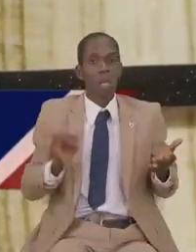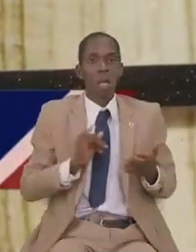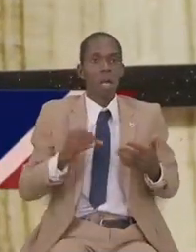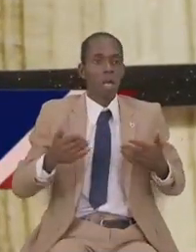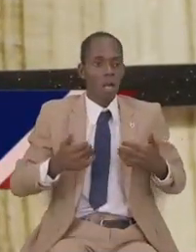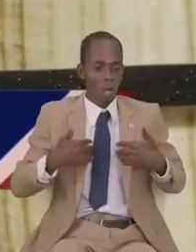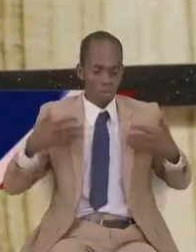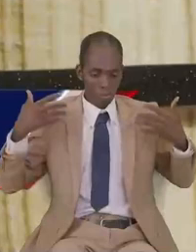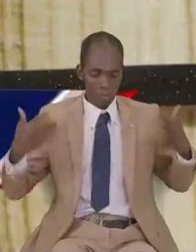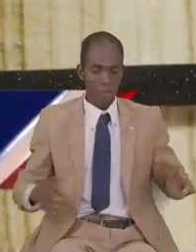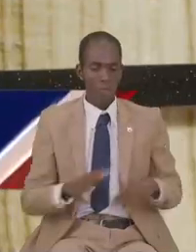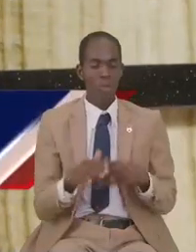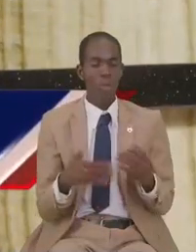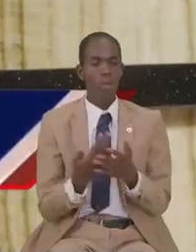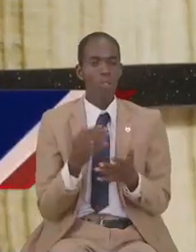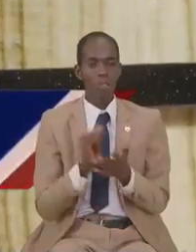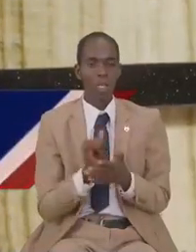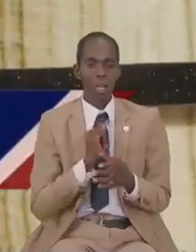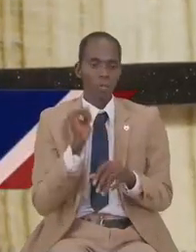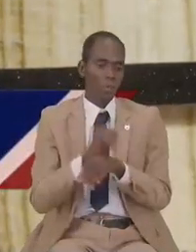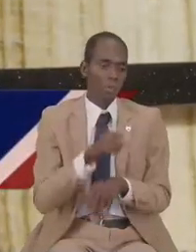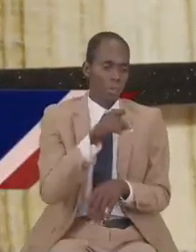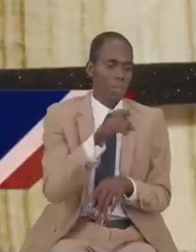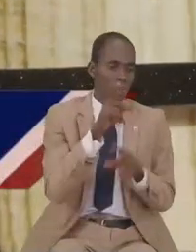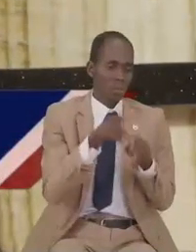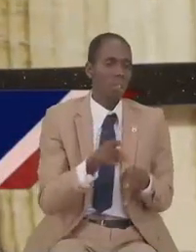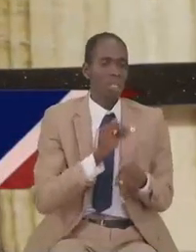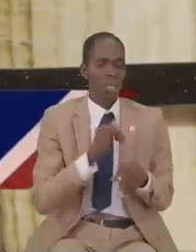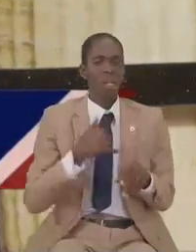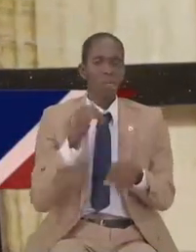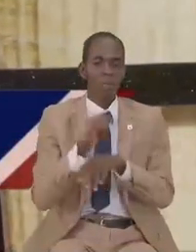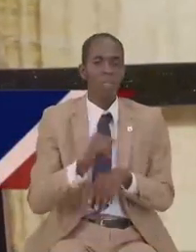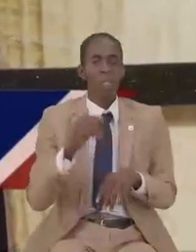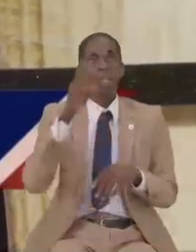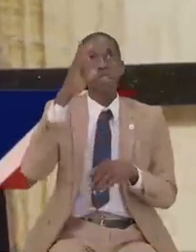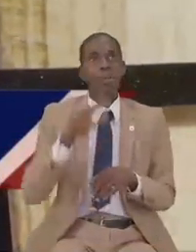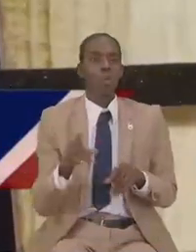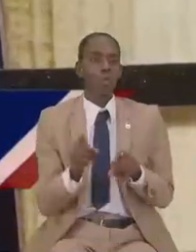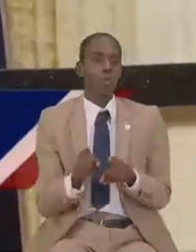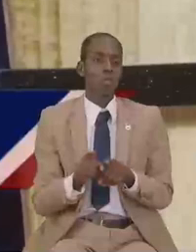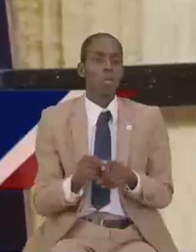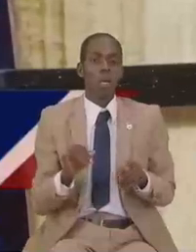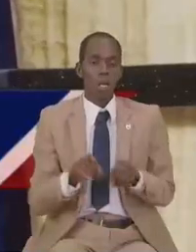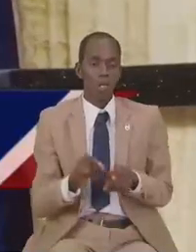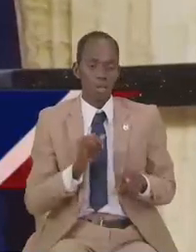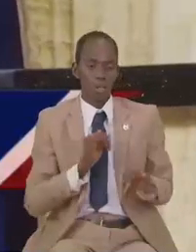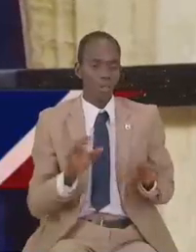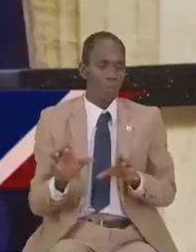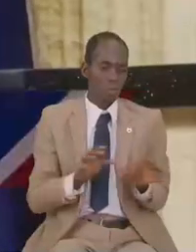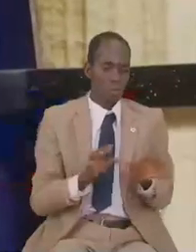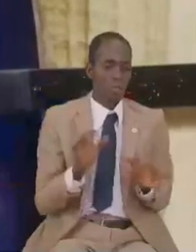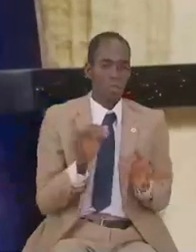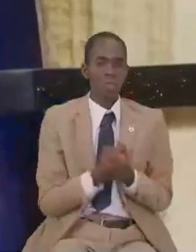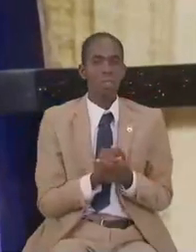vaincu, j'ai vaincu Dieu. Parce que lorsque j'ai fait ça, oui, il y a d'autres personnes qui ont fait cela et puis se sont